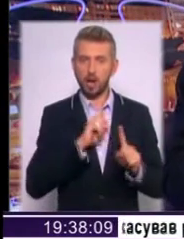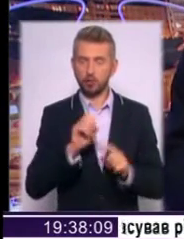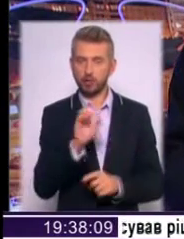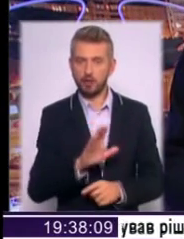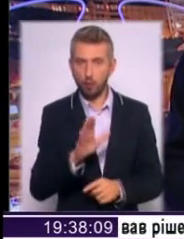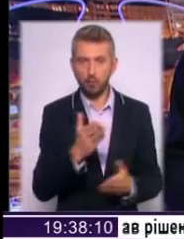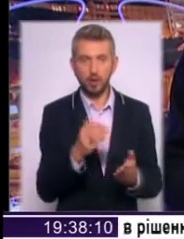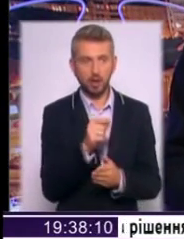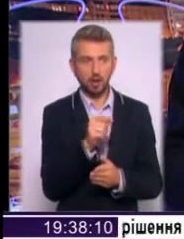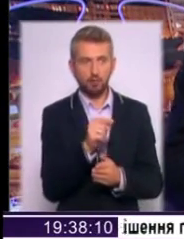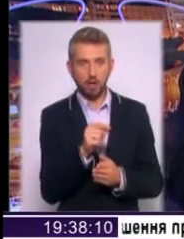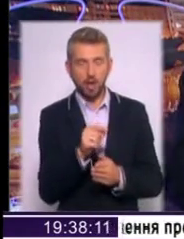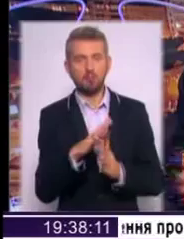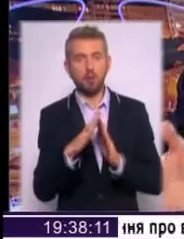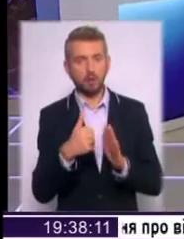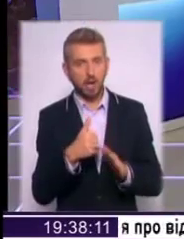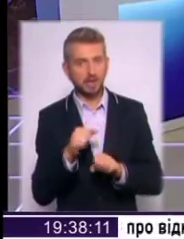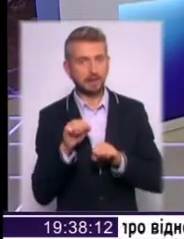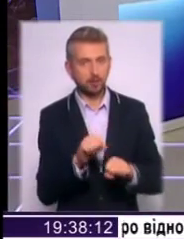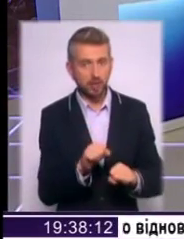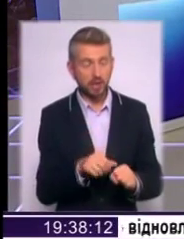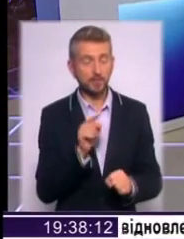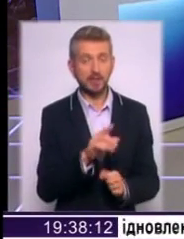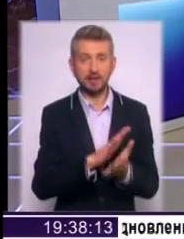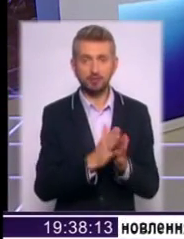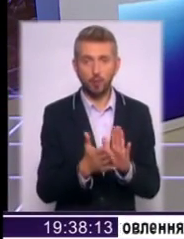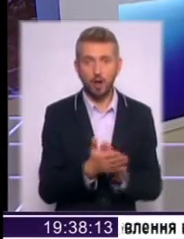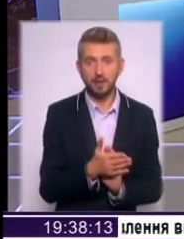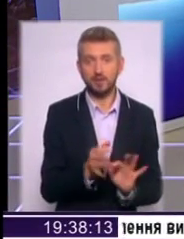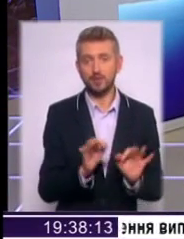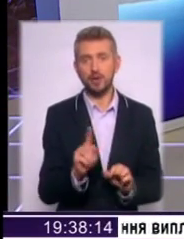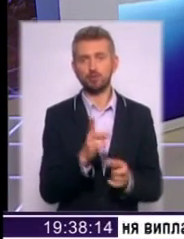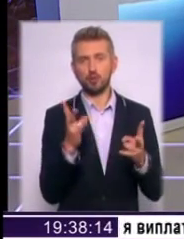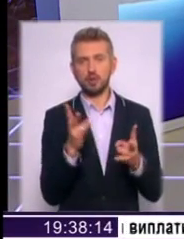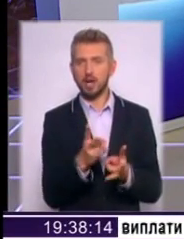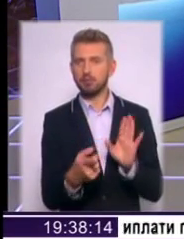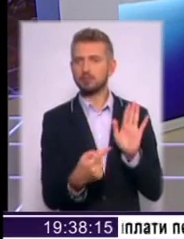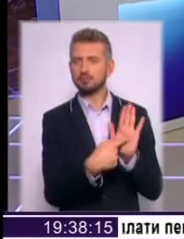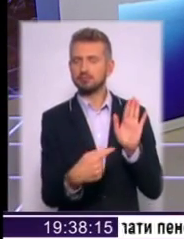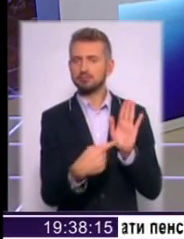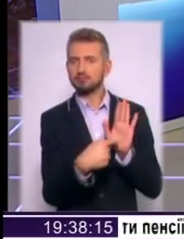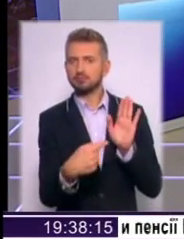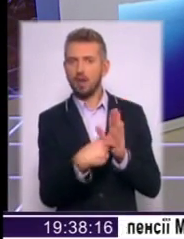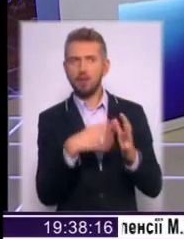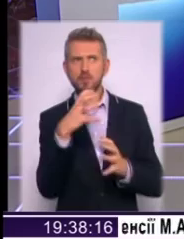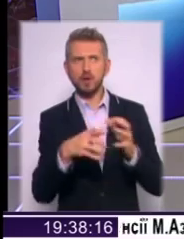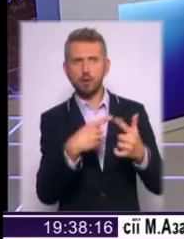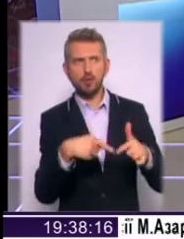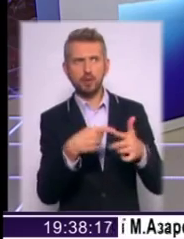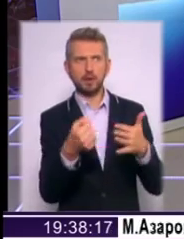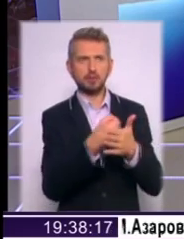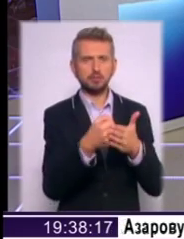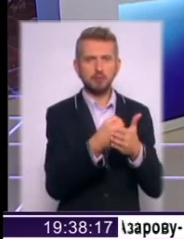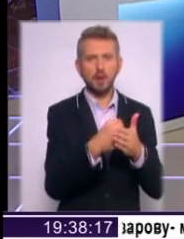вона покликана захищати. І всі ситуації, значить, звичайно, що треба апелювати в першу чергу до міжнародних організацій, до